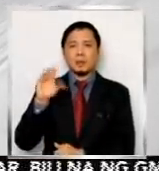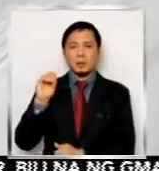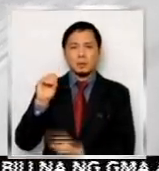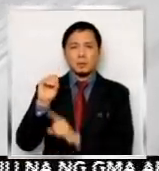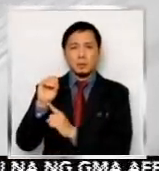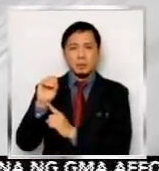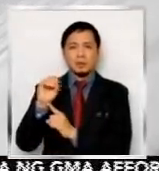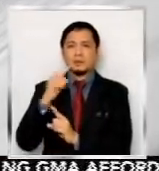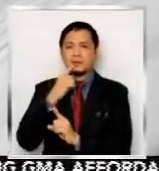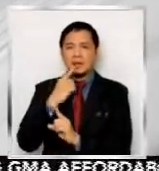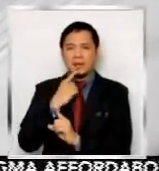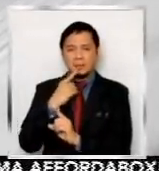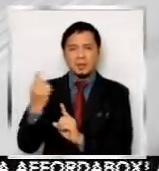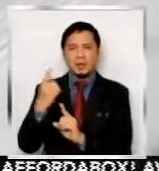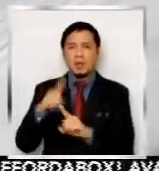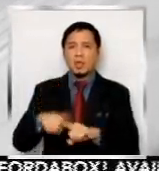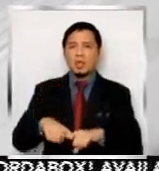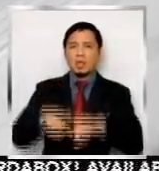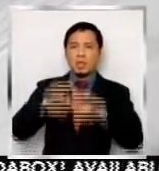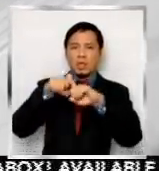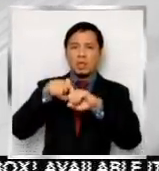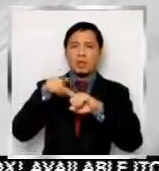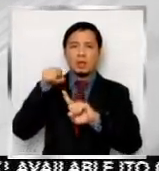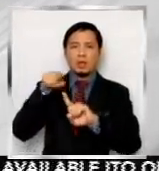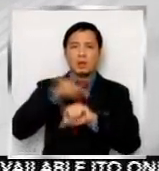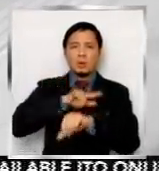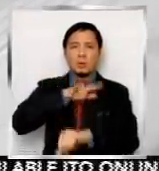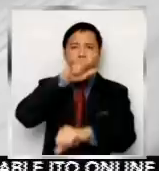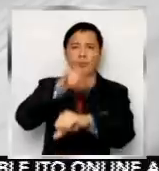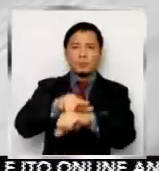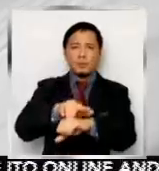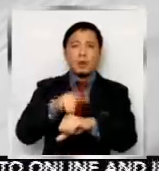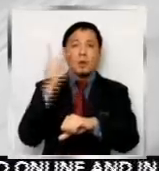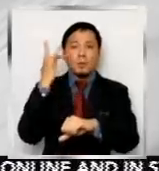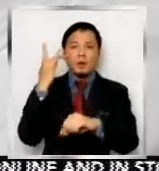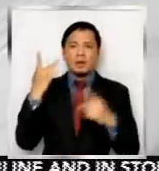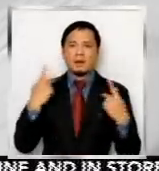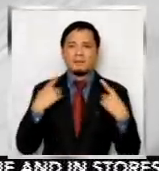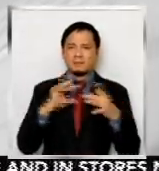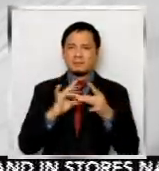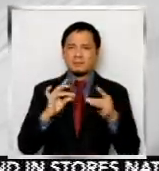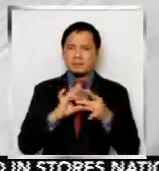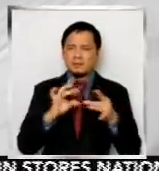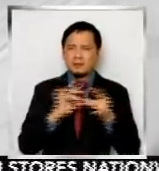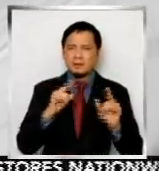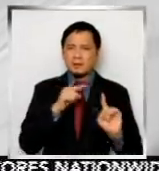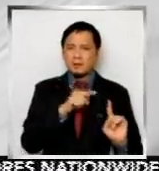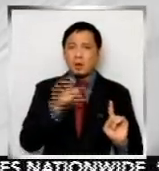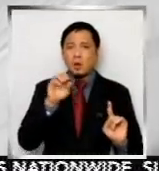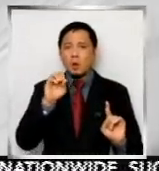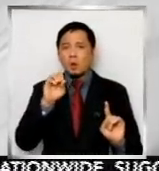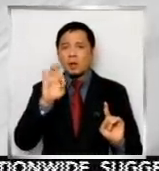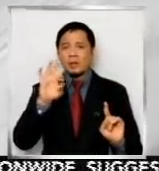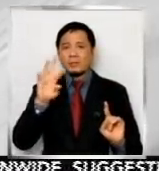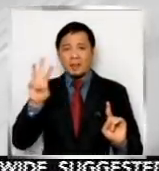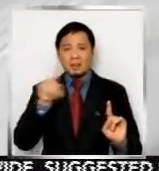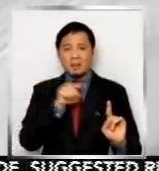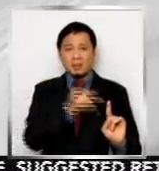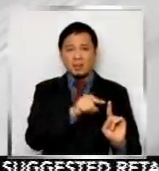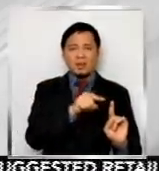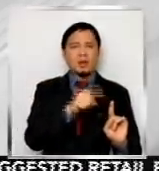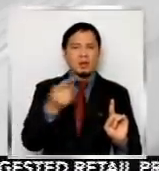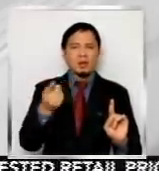ban dahil nakatanggap ang ahensya ng mga ulat na pinagbabayad ang mga OFW ng kanilang employers at